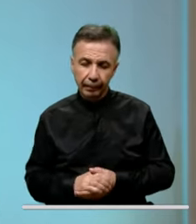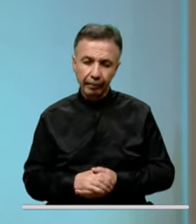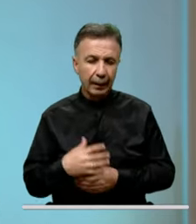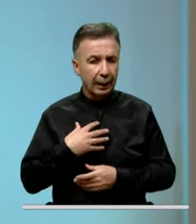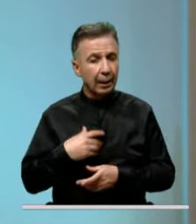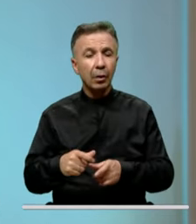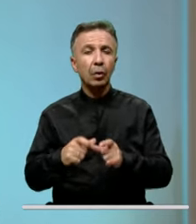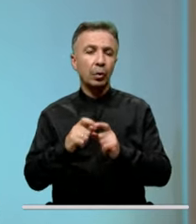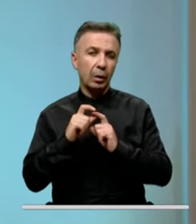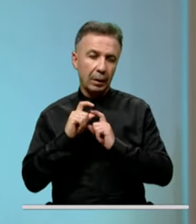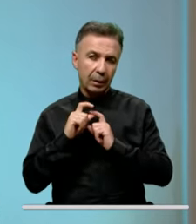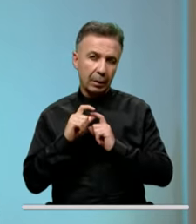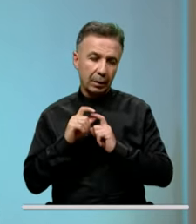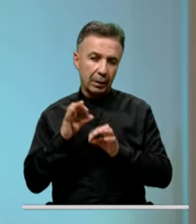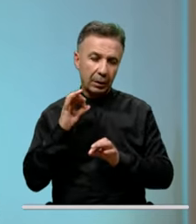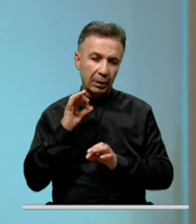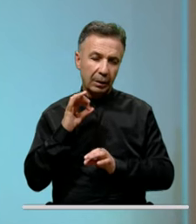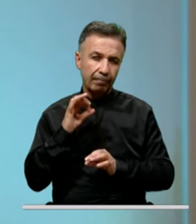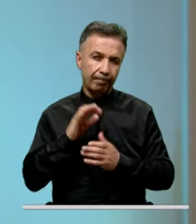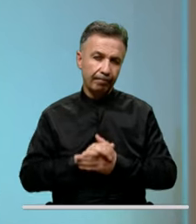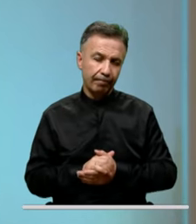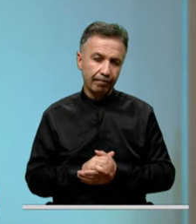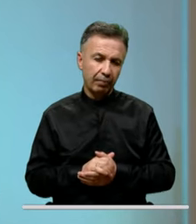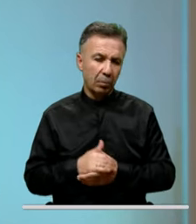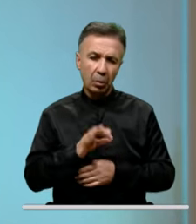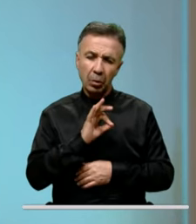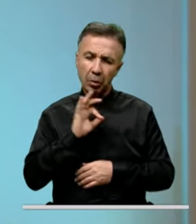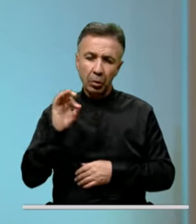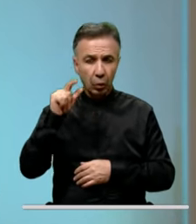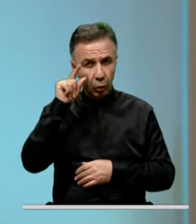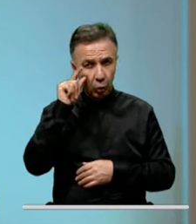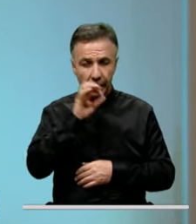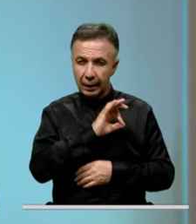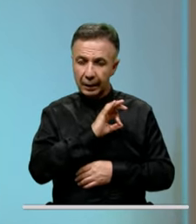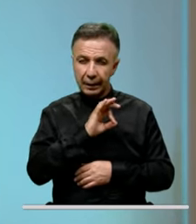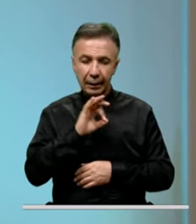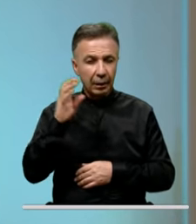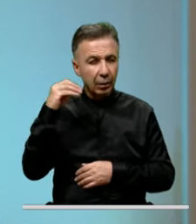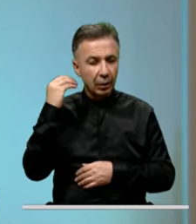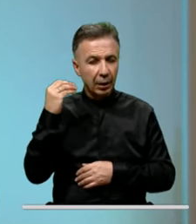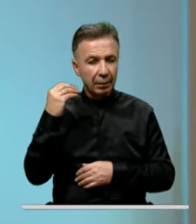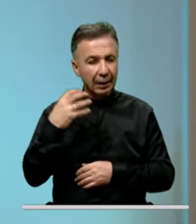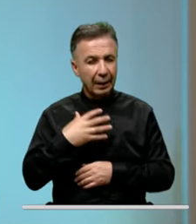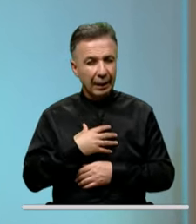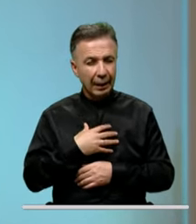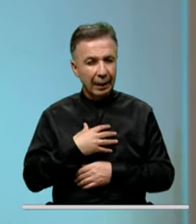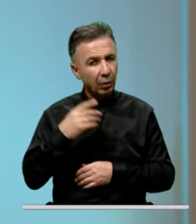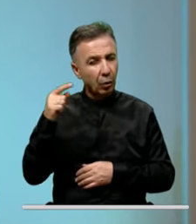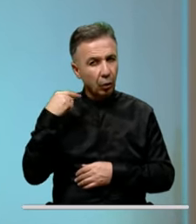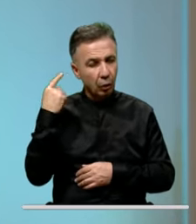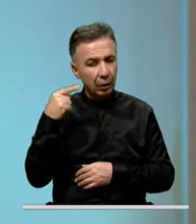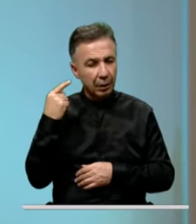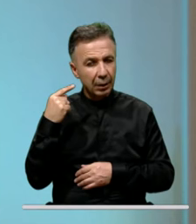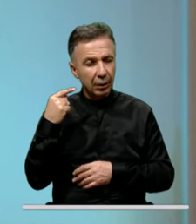Kendisine soru sorulan kişiye soru soran vatandaşımız hiç şüphesiz hocamızın kişisel kanaatini,